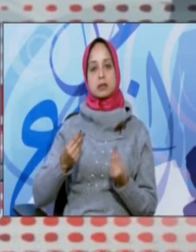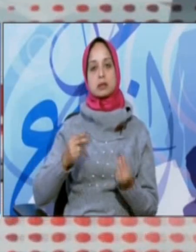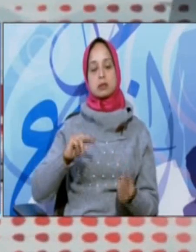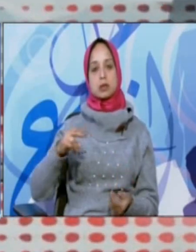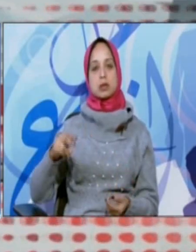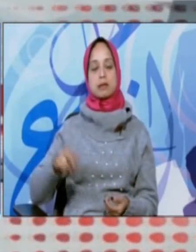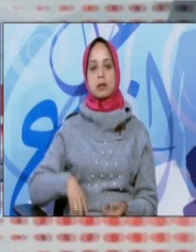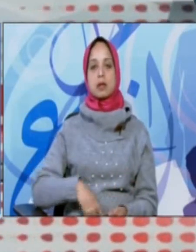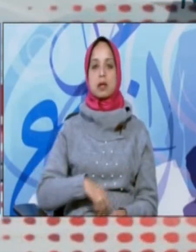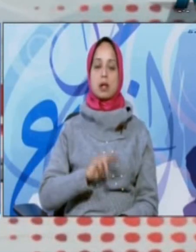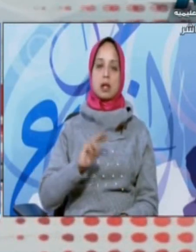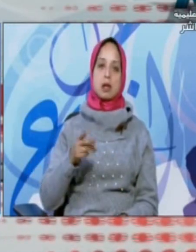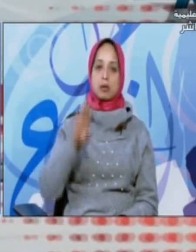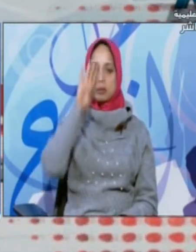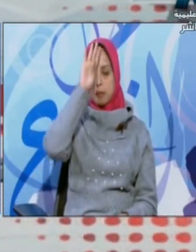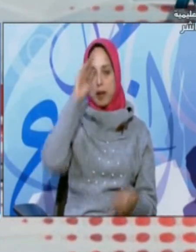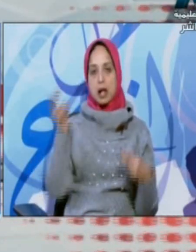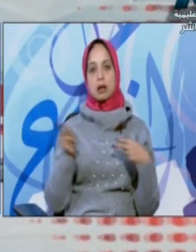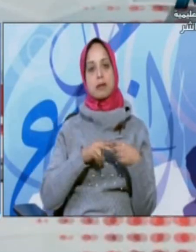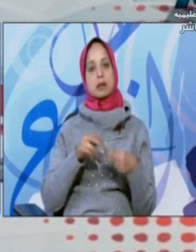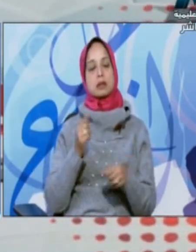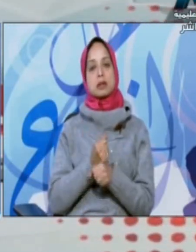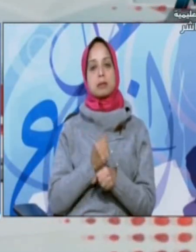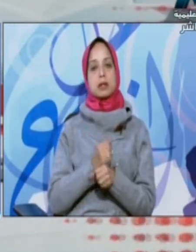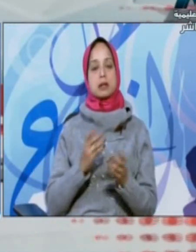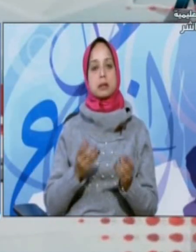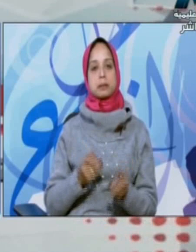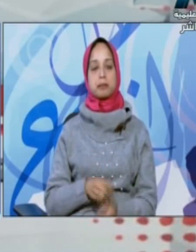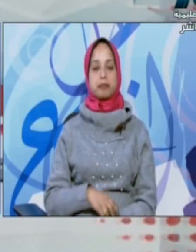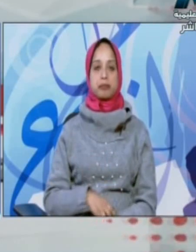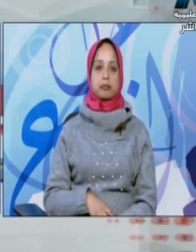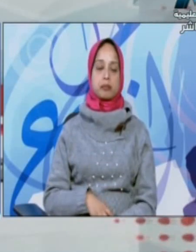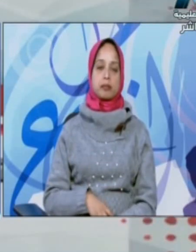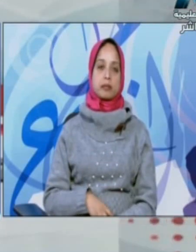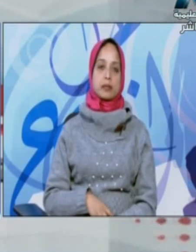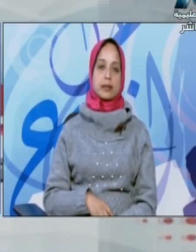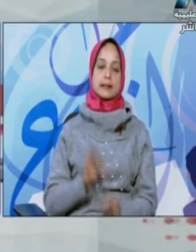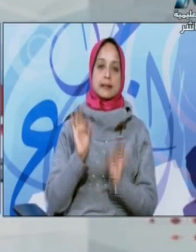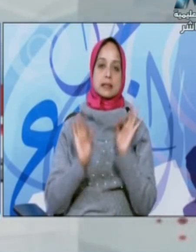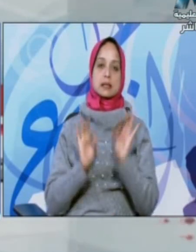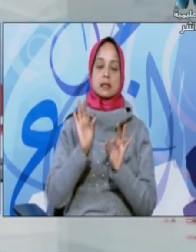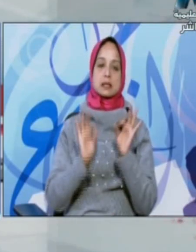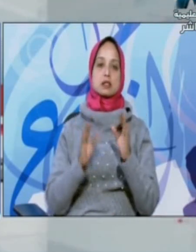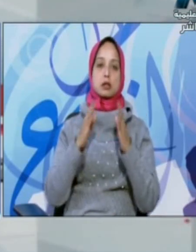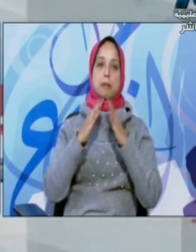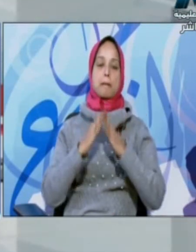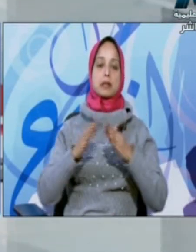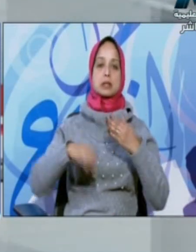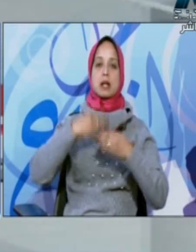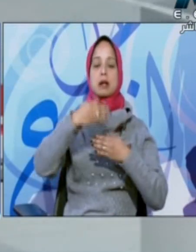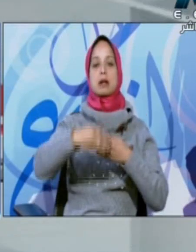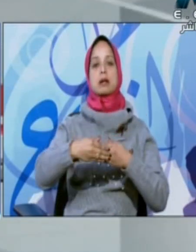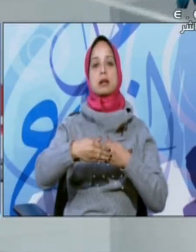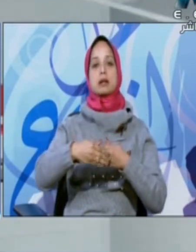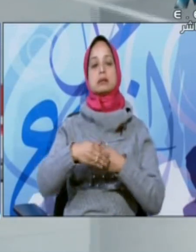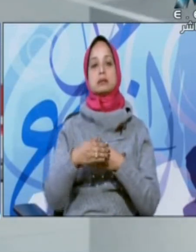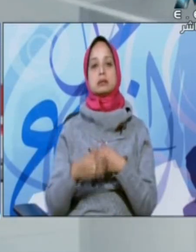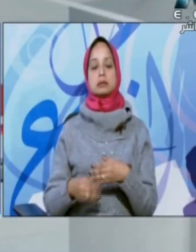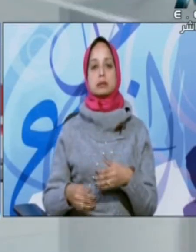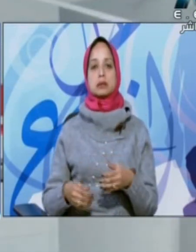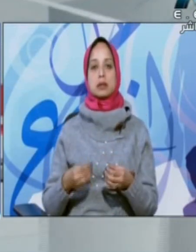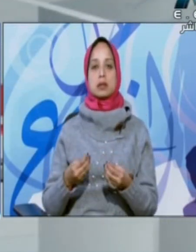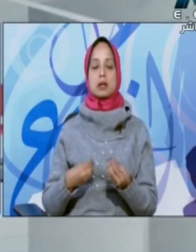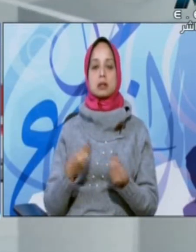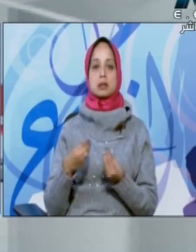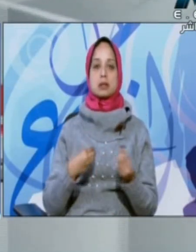كان سؤال من الأسئلة المهمة جدا، وخلي بالنا منه الله يخليكم. أوضاع أو سياسة مصر الخارجية، إيه اللي أثر في العلاقة بين